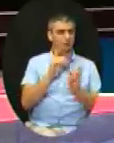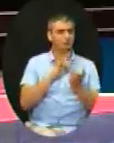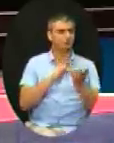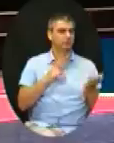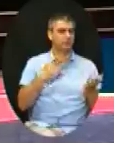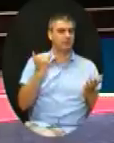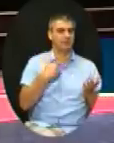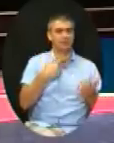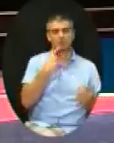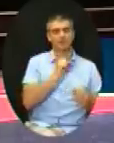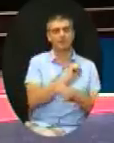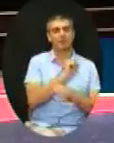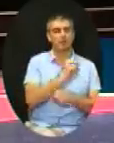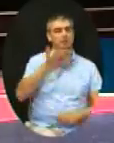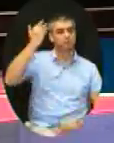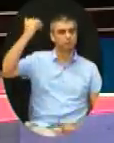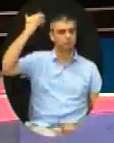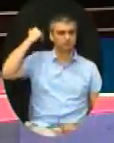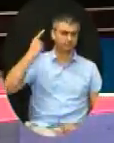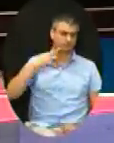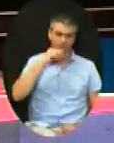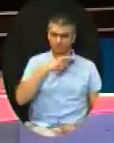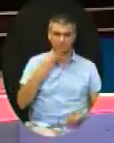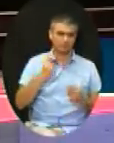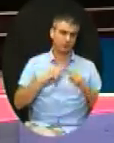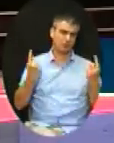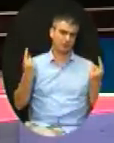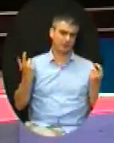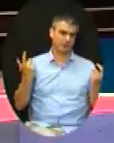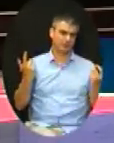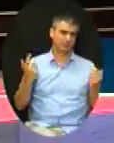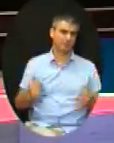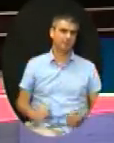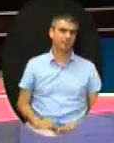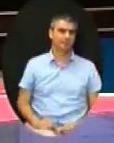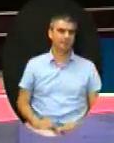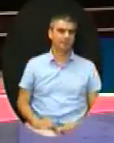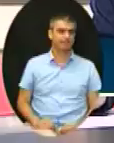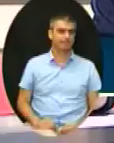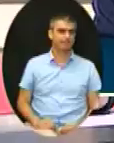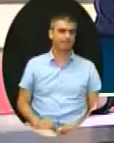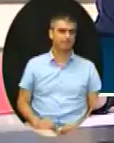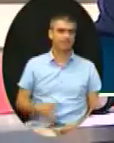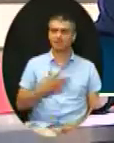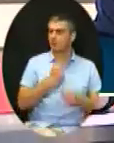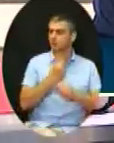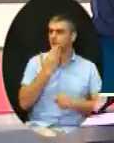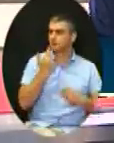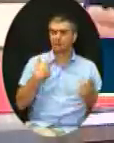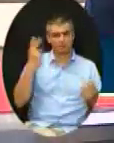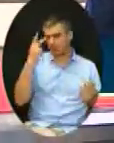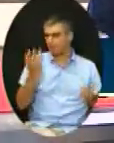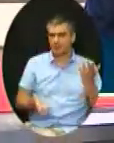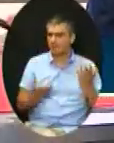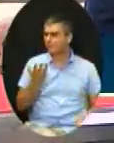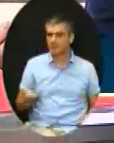פה, תמיד אנחנו רואים את הטענות מקדמה דנה. מדובר פה על משהו אחר. אבל אני מבין בדיוק מה שעושים הישראלים, אני לא כך מבינה